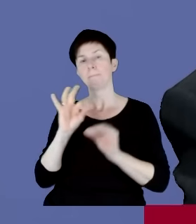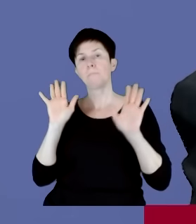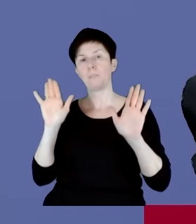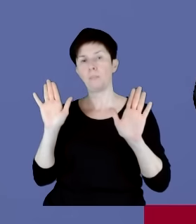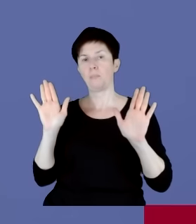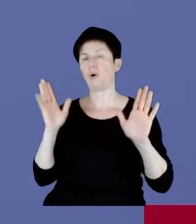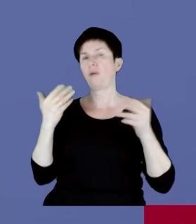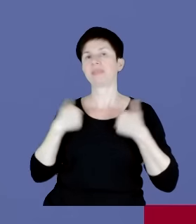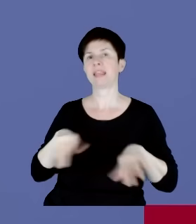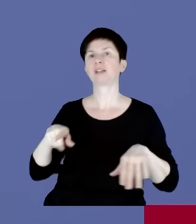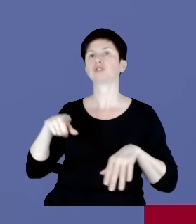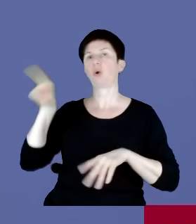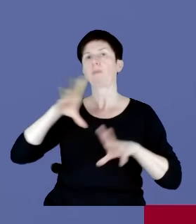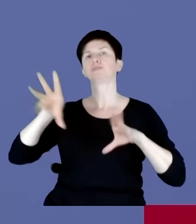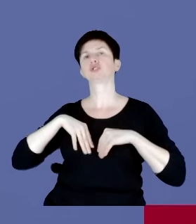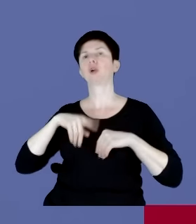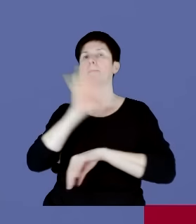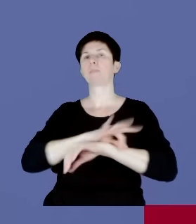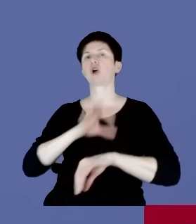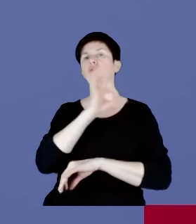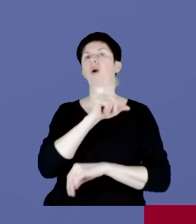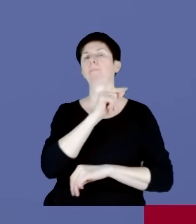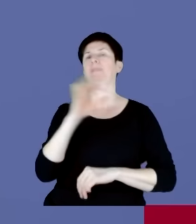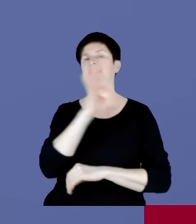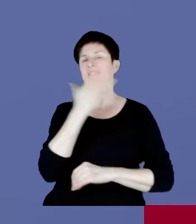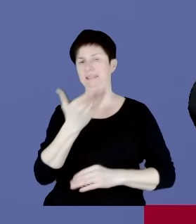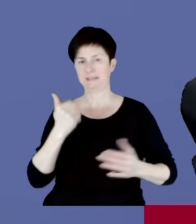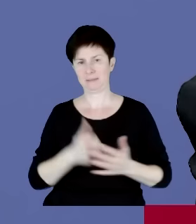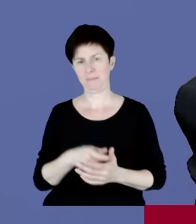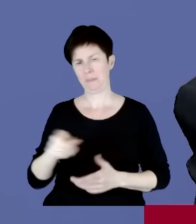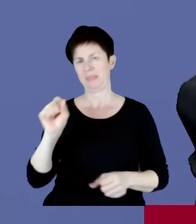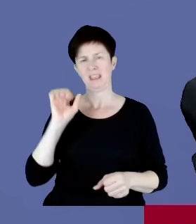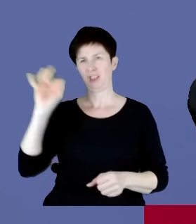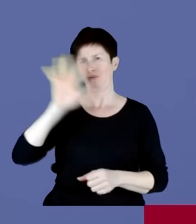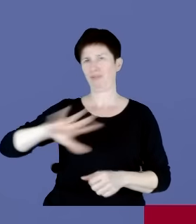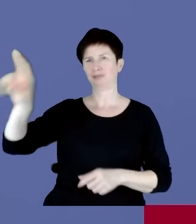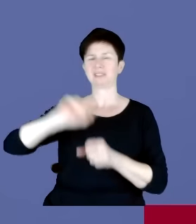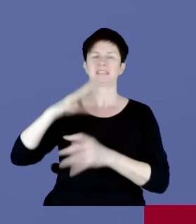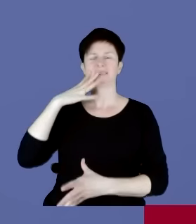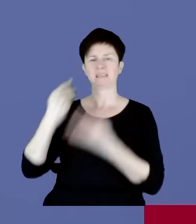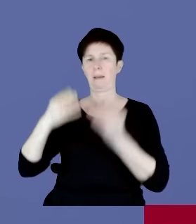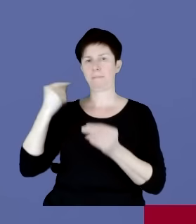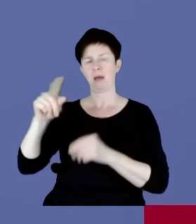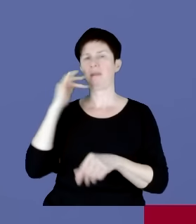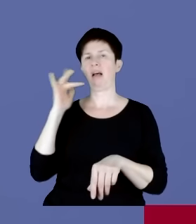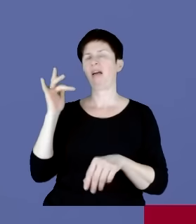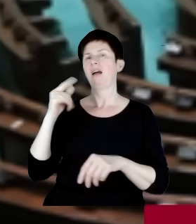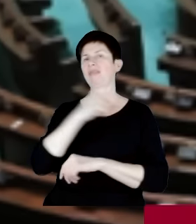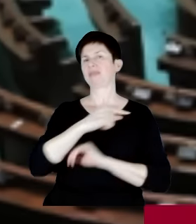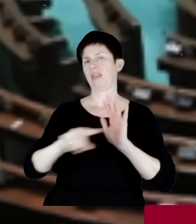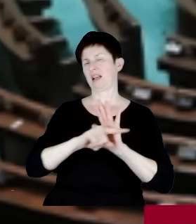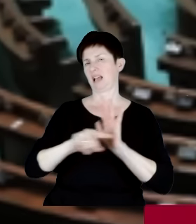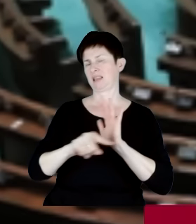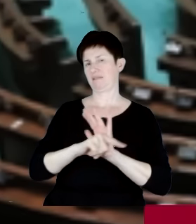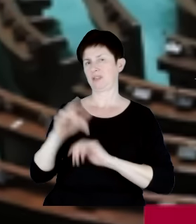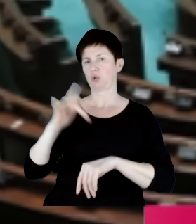Sprawiedliwości przyjęty przez polski parlament dzisiaj. No to jest po prostu z ich strony zabawa, która ma bardzo negatywne skutki dla społeczeństwa. Olga